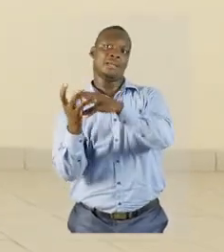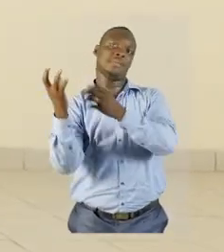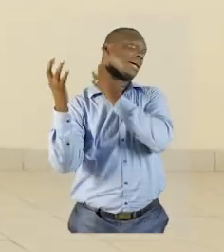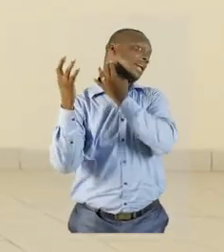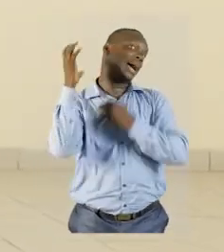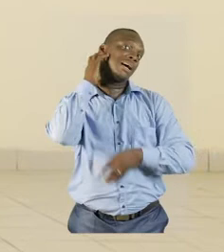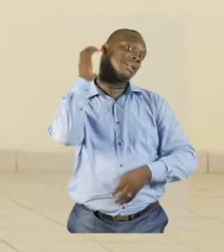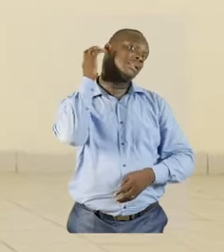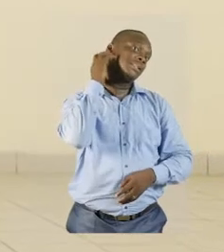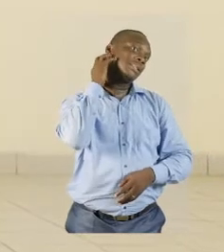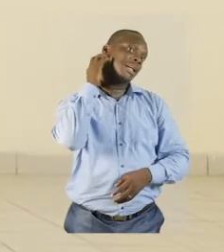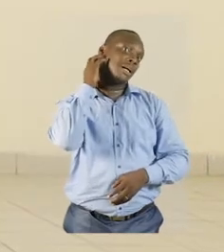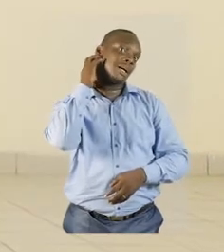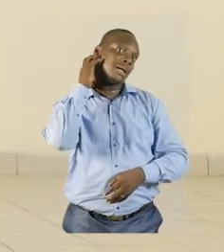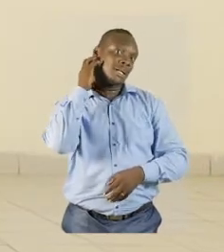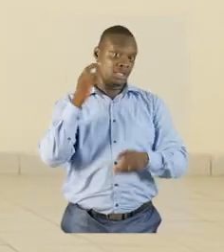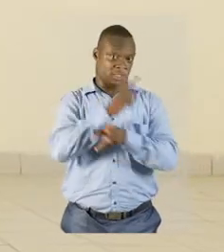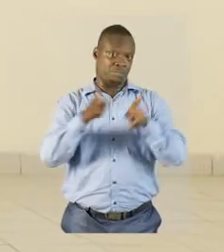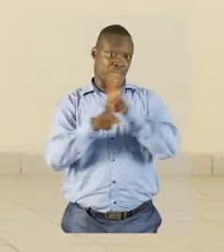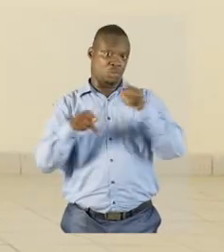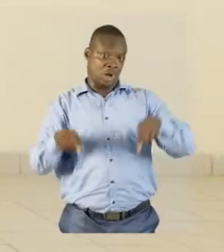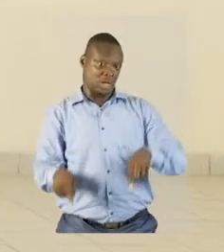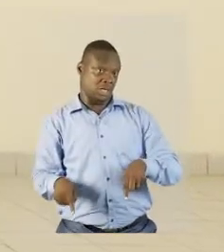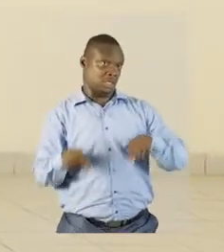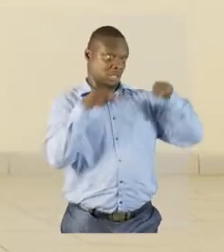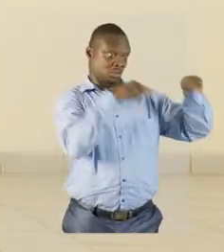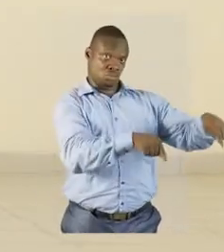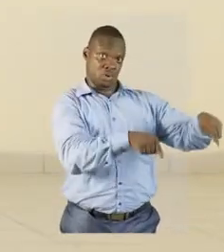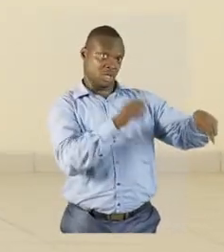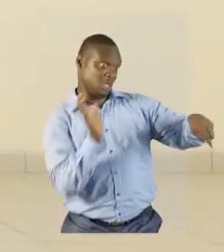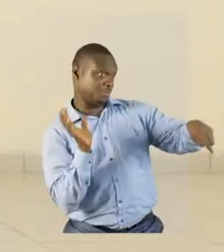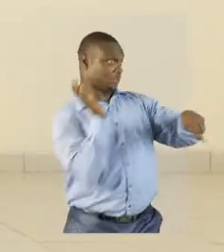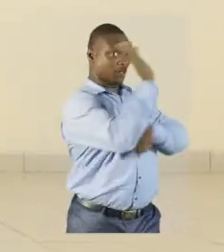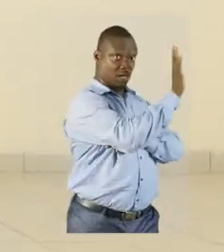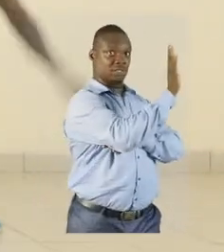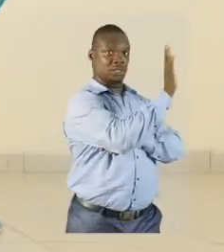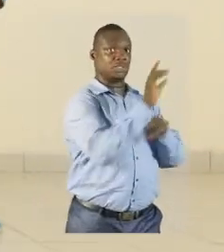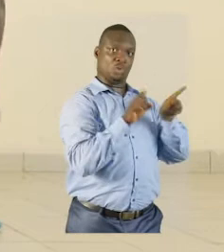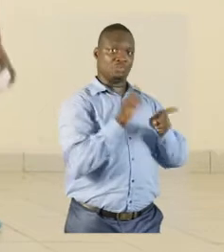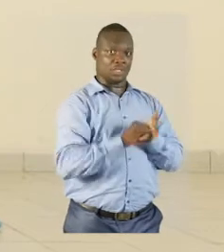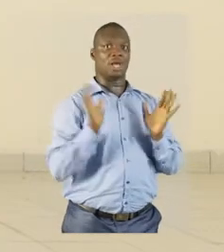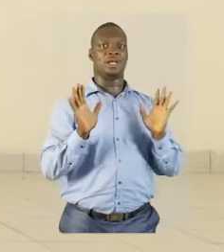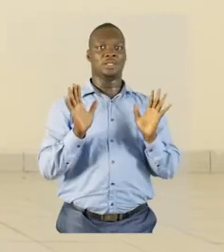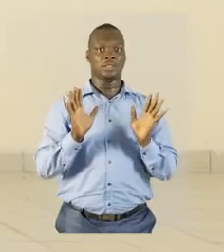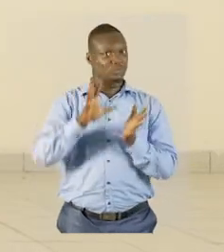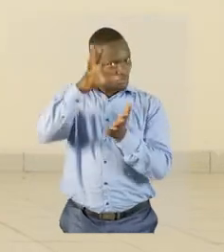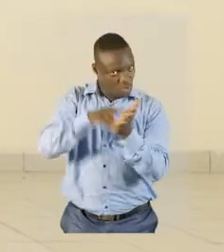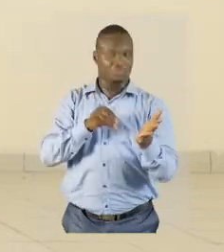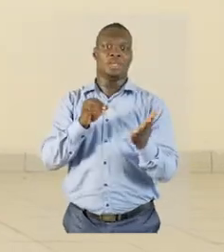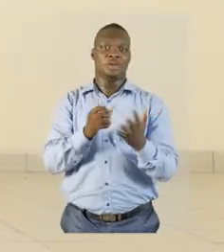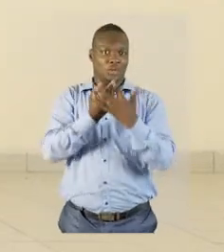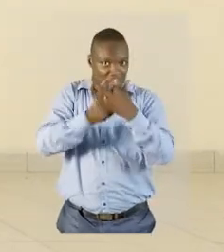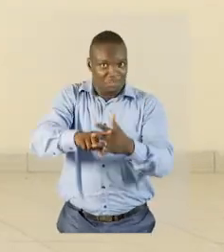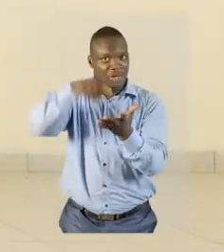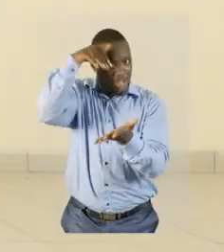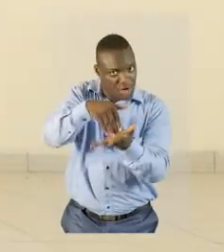décollé. Pas chassé. Voilà. Et hop, on lance. Très bien. Et on va reprendre le geste encore